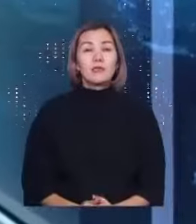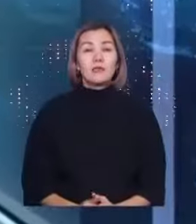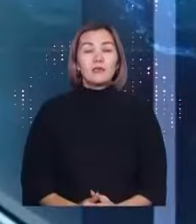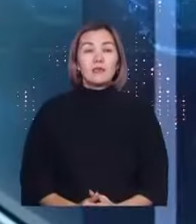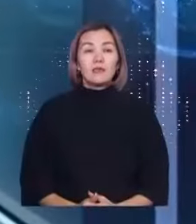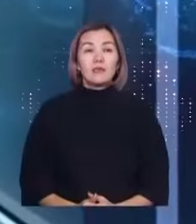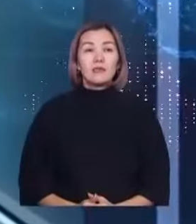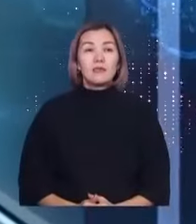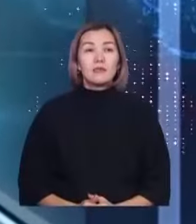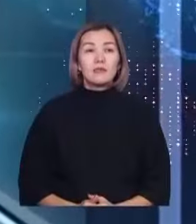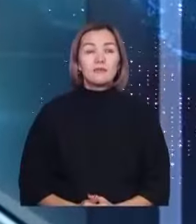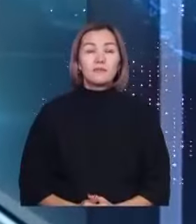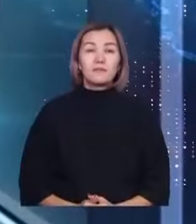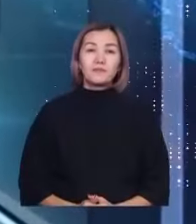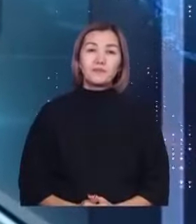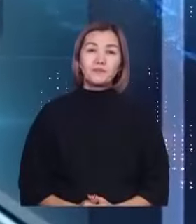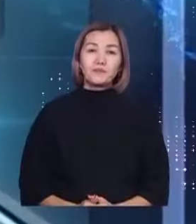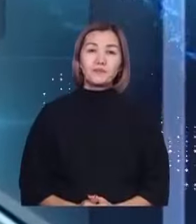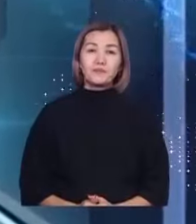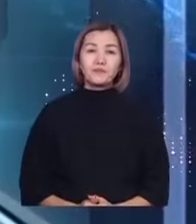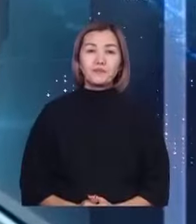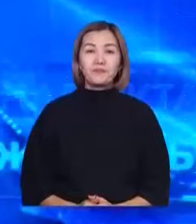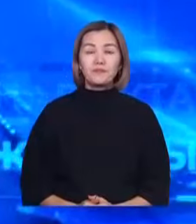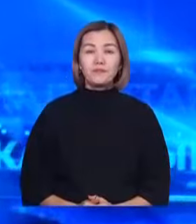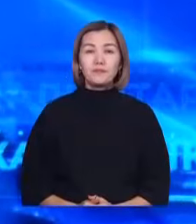Нұрбек, Жетісу телерадио компаниясы, Қонаев.